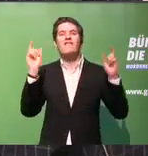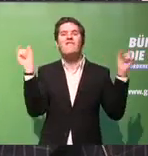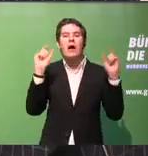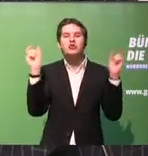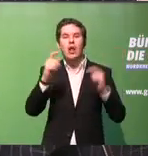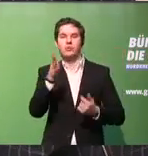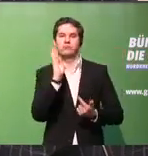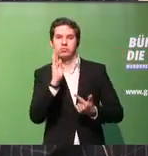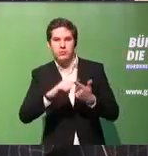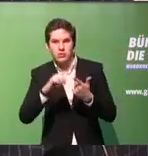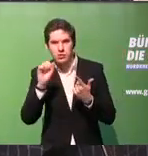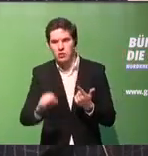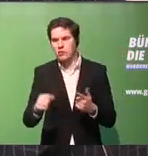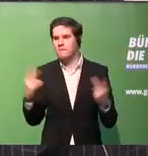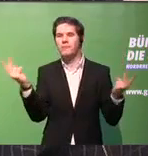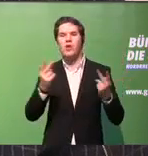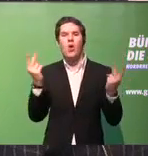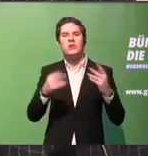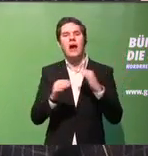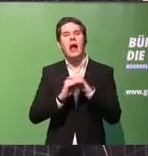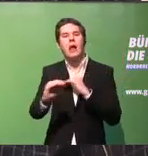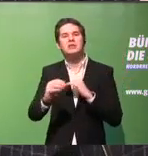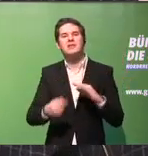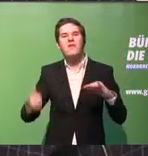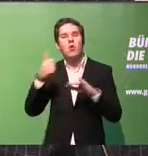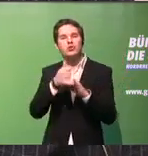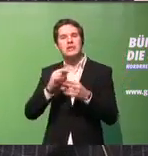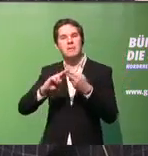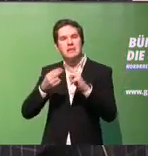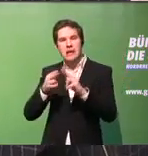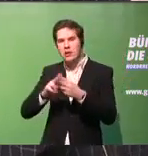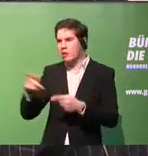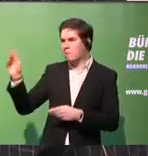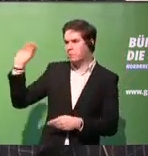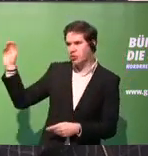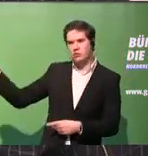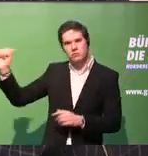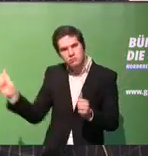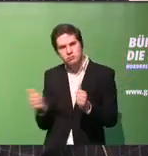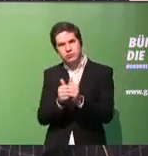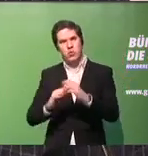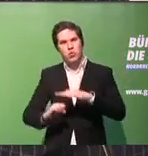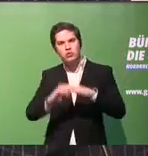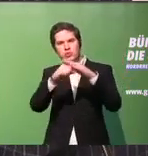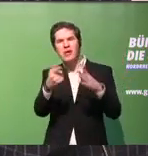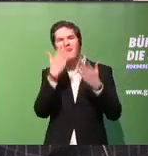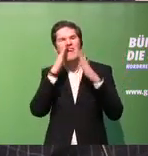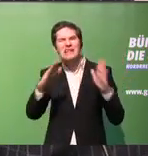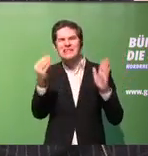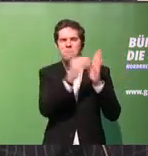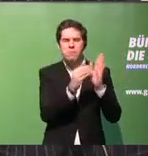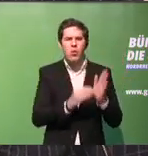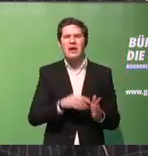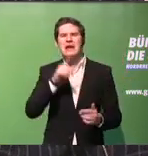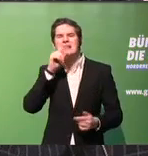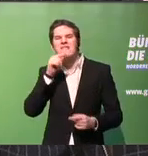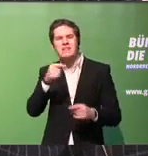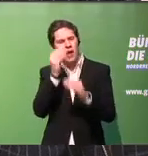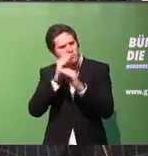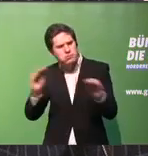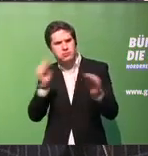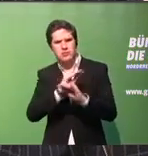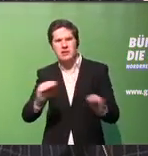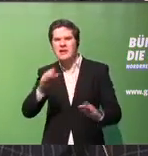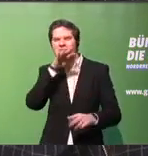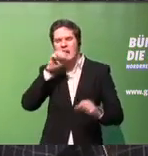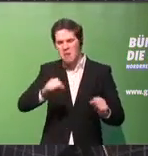euch Landesvorstandsmitglieder oder Abgeordnete ein, die euch sicherlich gerne unterstützen. Postet das Ganze bei Facebook, bewerbt es über Twitter, viele Kanäle, also auch